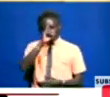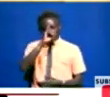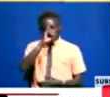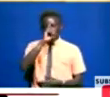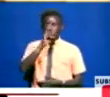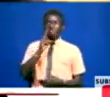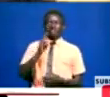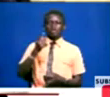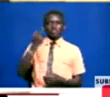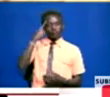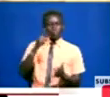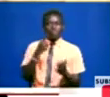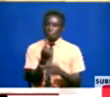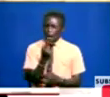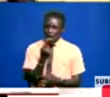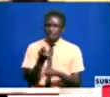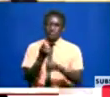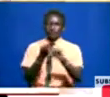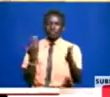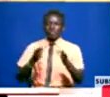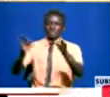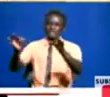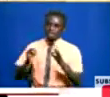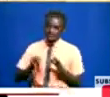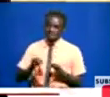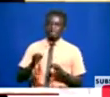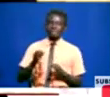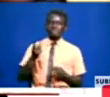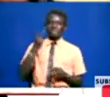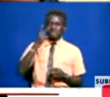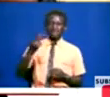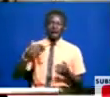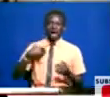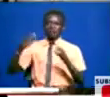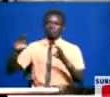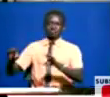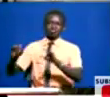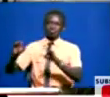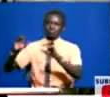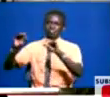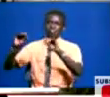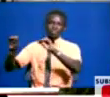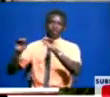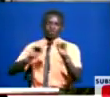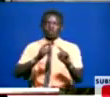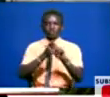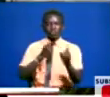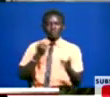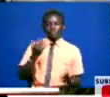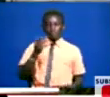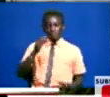ya pesa kutoka treasury iliondolewa kutoka ofisi ya rais. Arnold Fedha, Darubini.